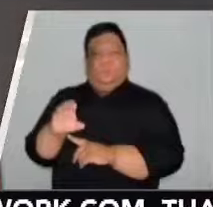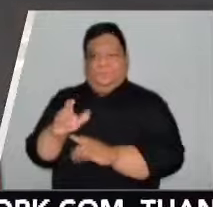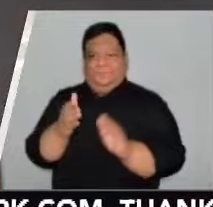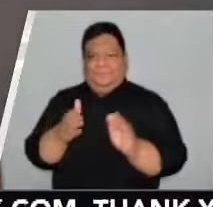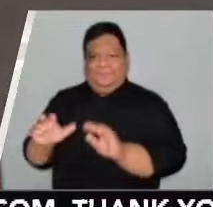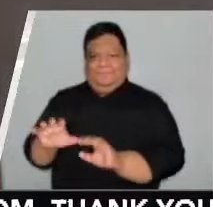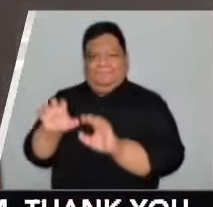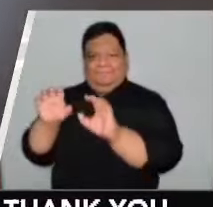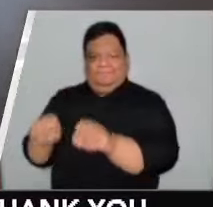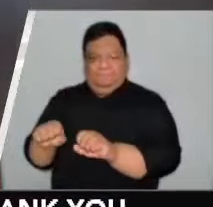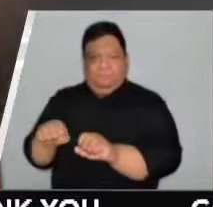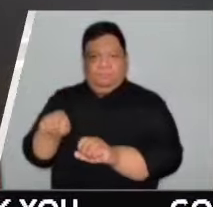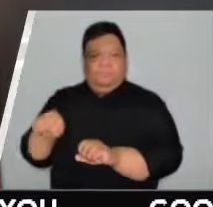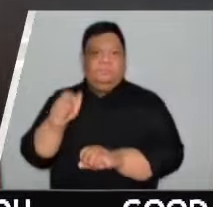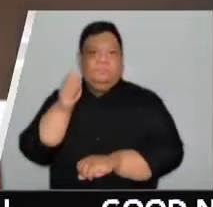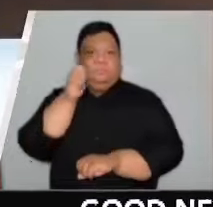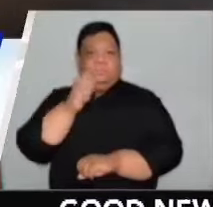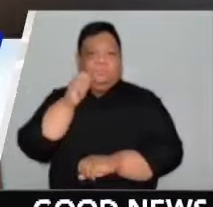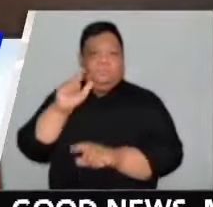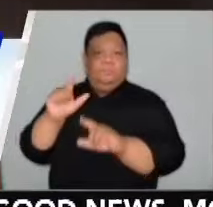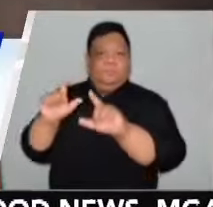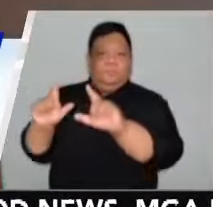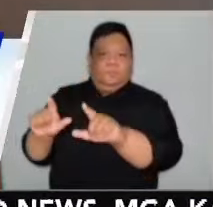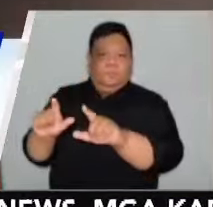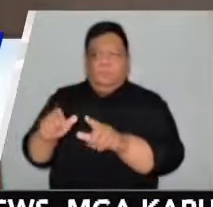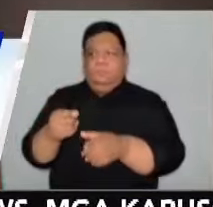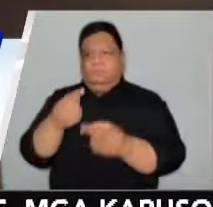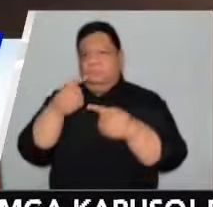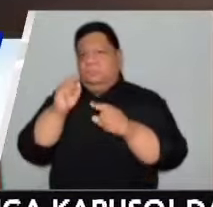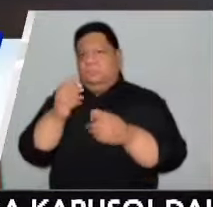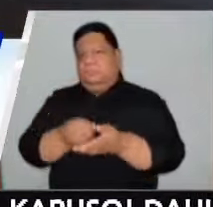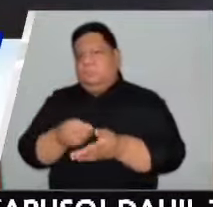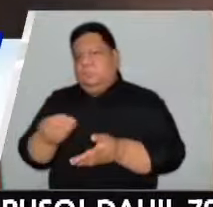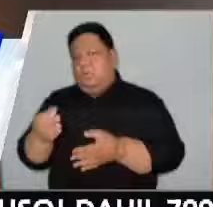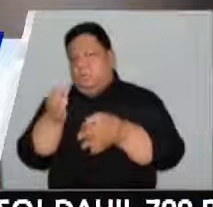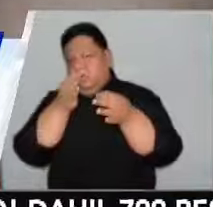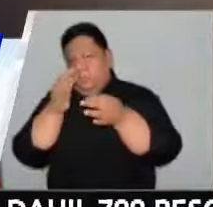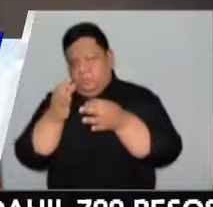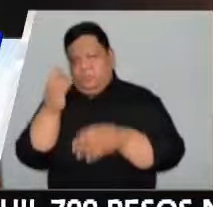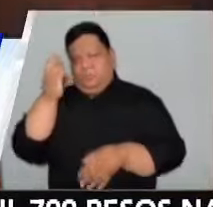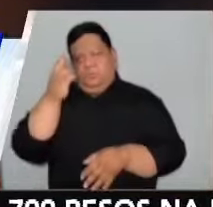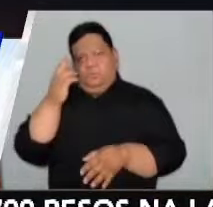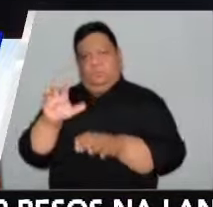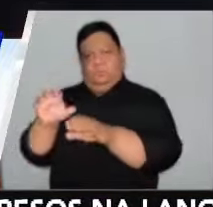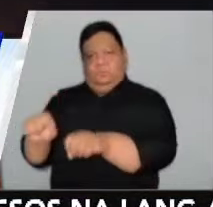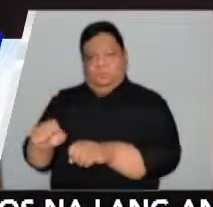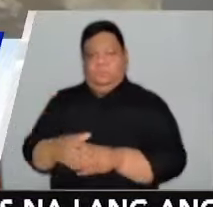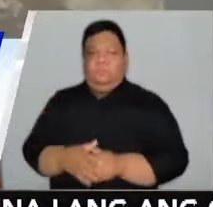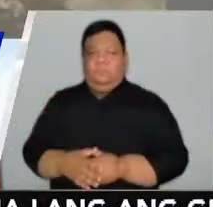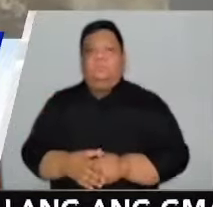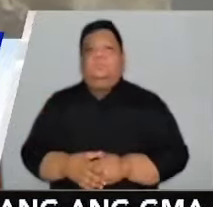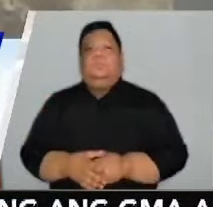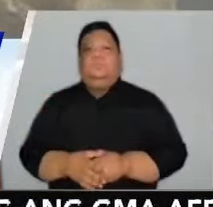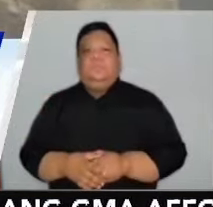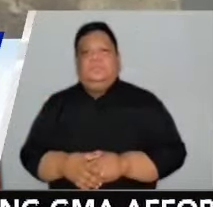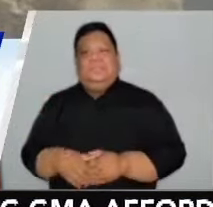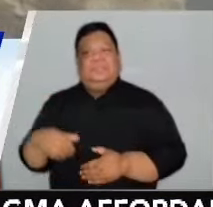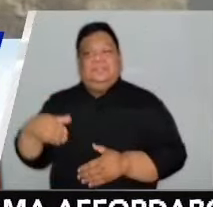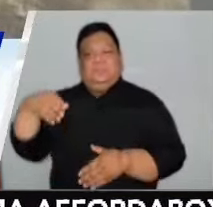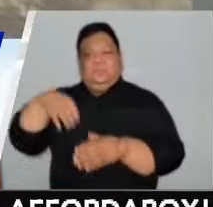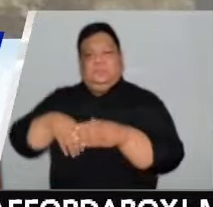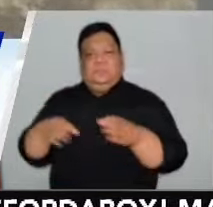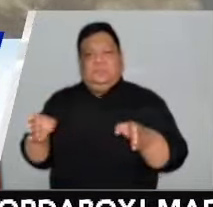subject, nabilan umano ng droga ng mga pulis, kaya siya inaresto. Itinago pa ang item sa maliit na kahon. Sa kabuuan